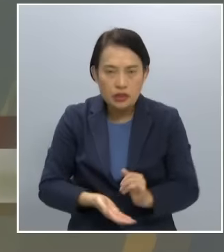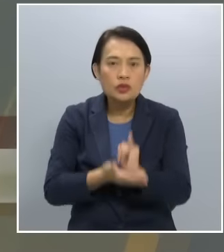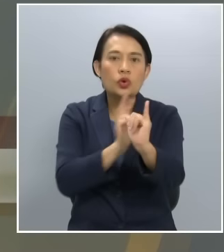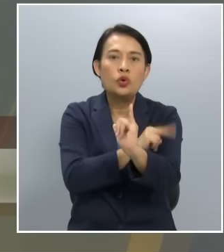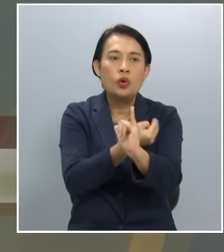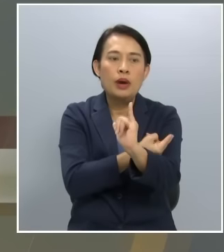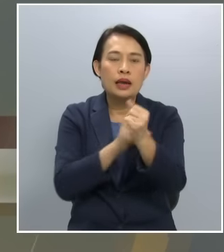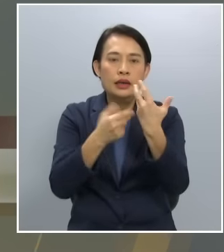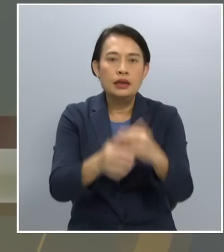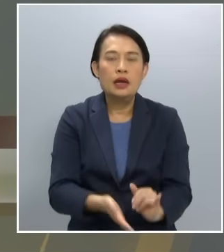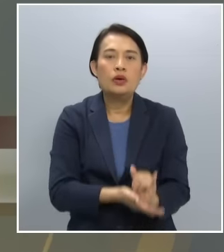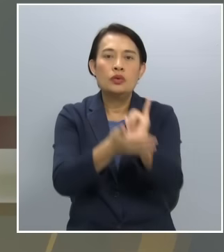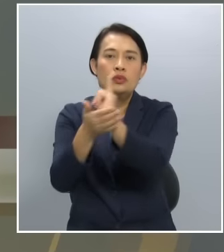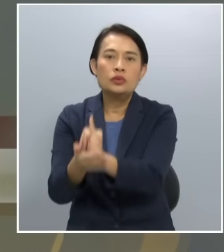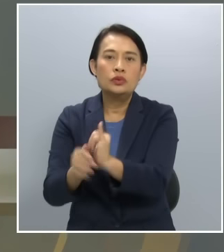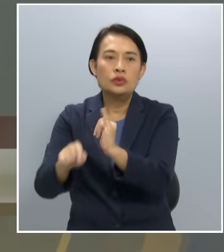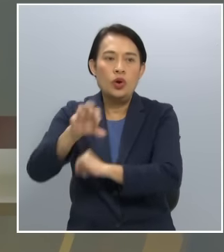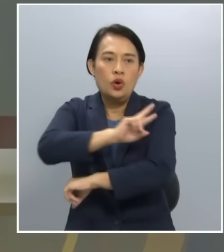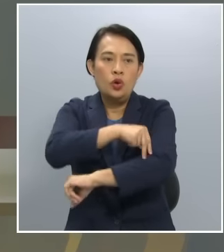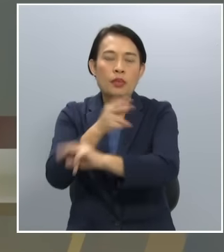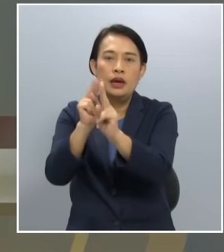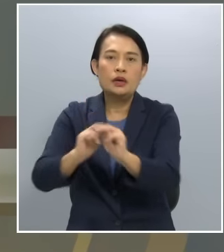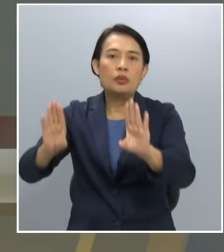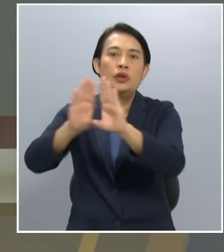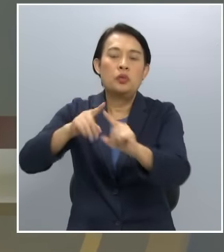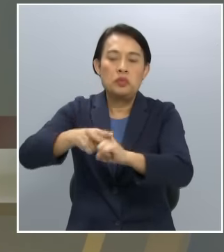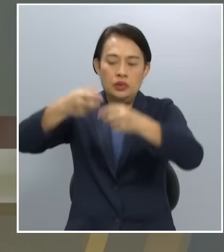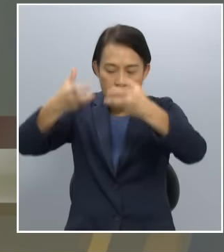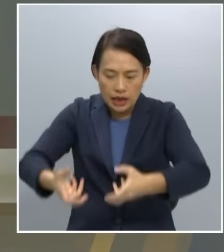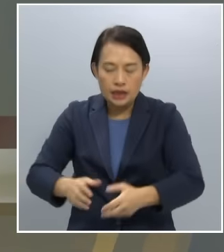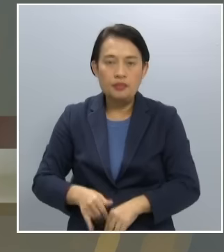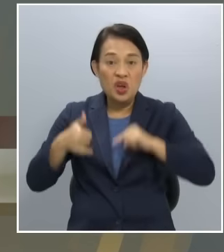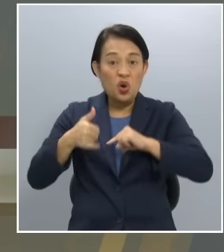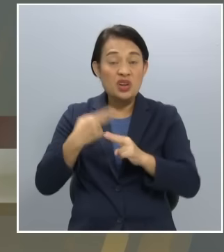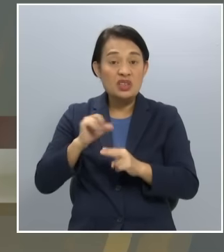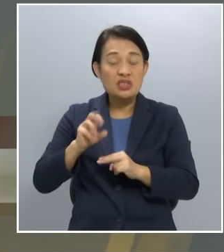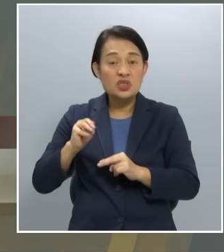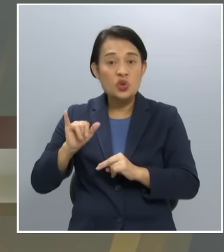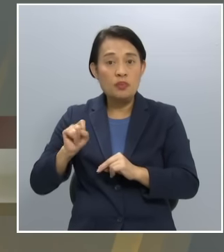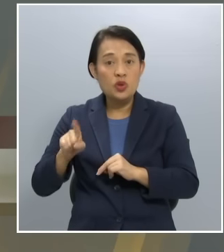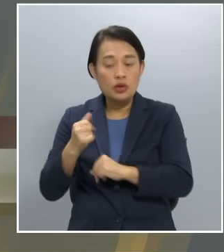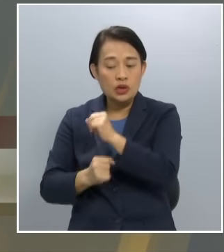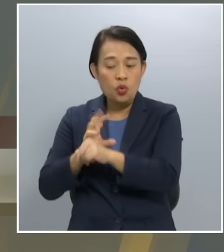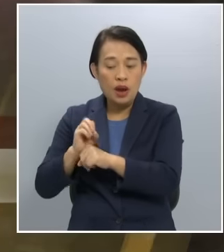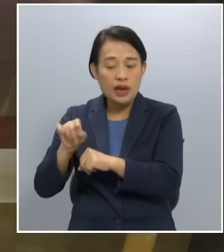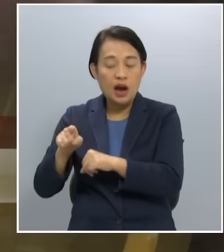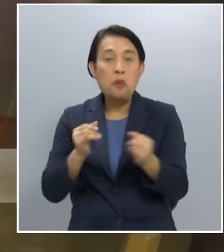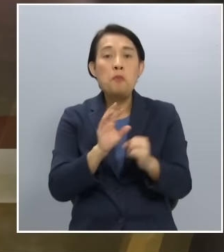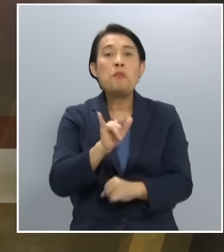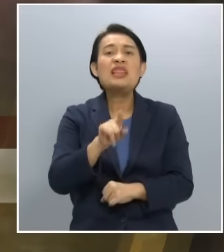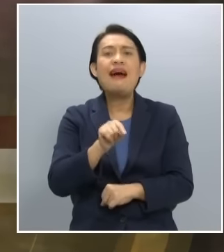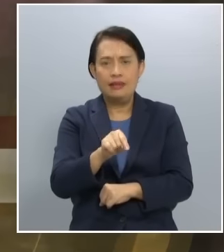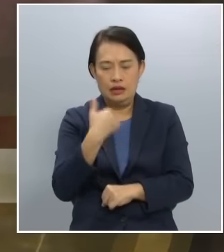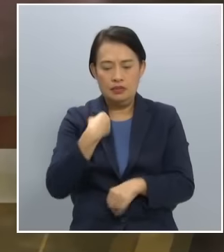บางเลนแล้วส่งต่อโรงพยาบาลนครปฐมเพะอาการสาหัสผู้ก่อเหตุชื่อสมยศอายุ 59ปีเป็นญาติกับคนที่ถูกยิง